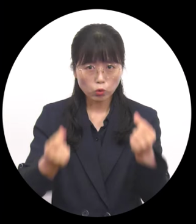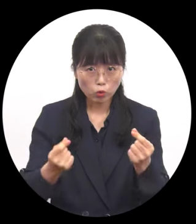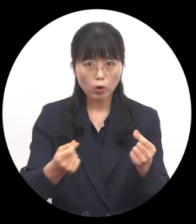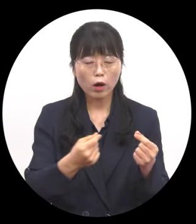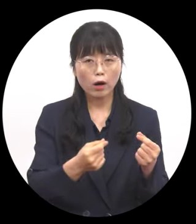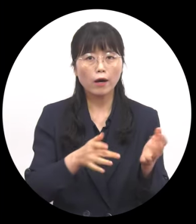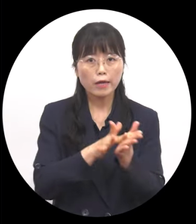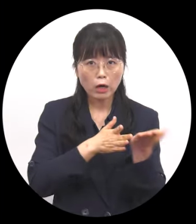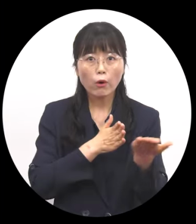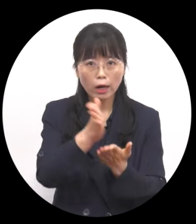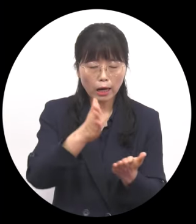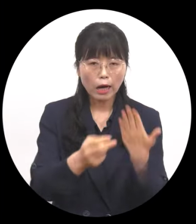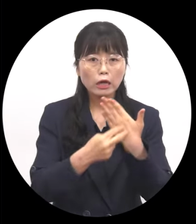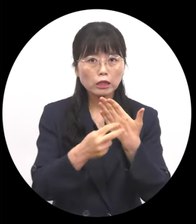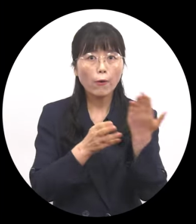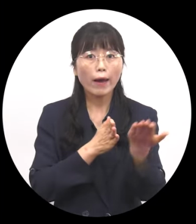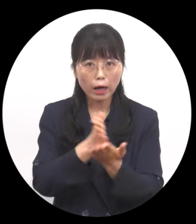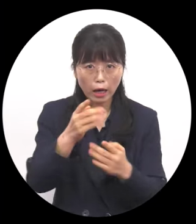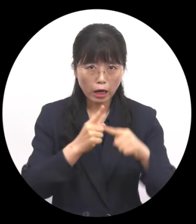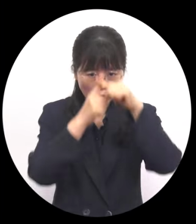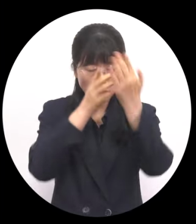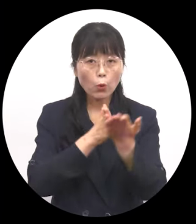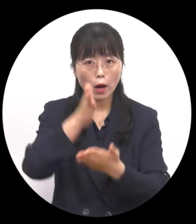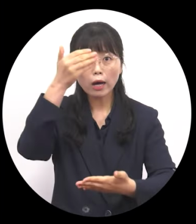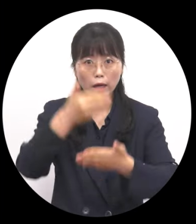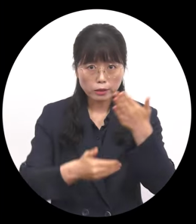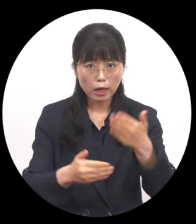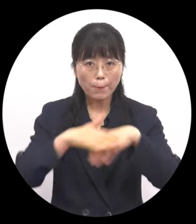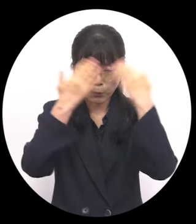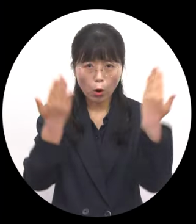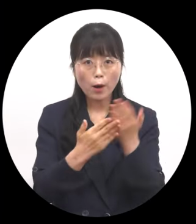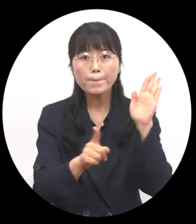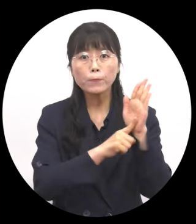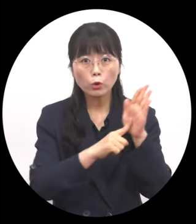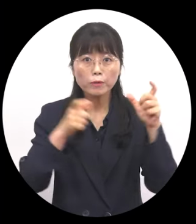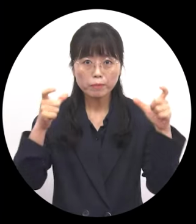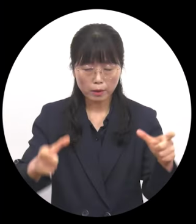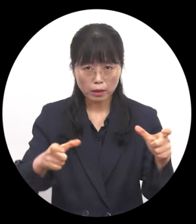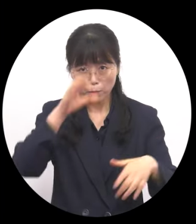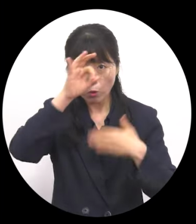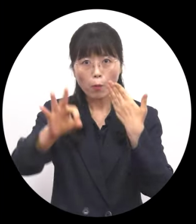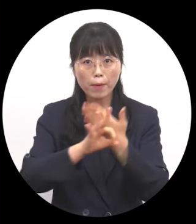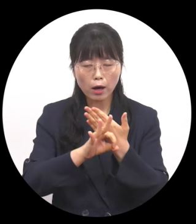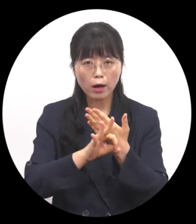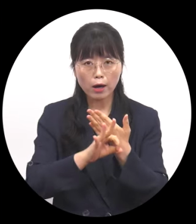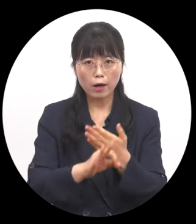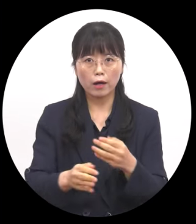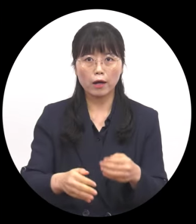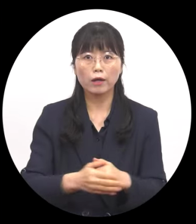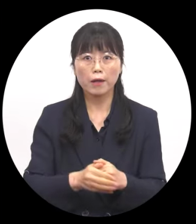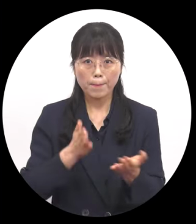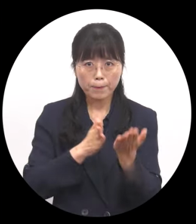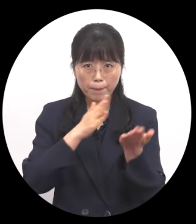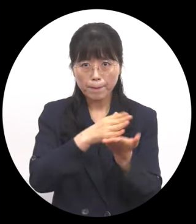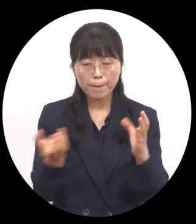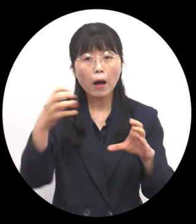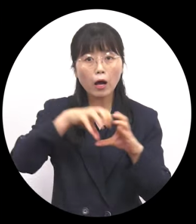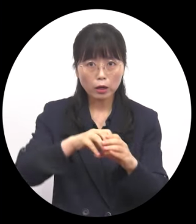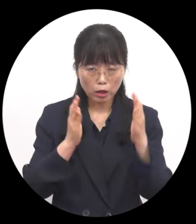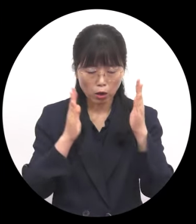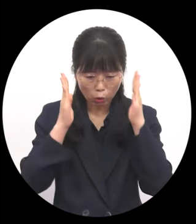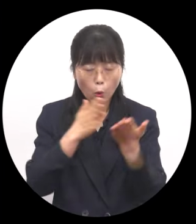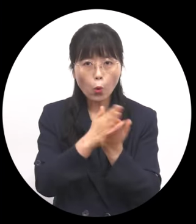동일하게 약학과, 의예과, 간호학과를 제외한 전 모집 단위의 경우에는 반영 교과의 상위